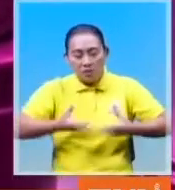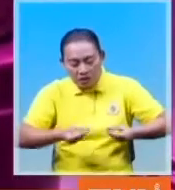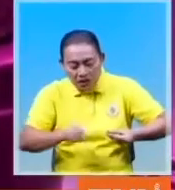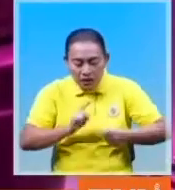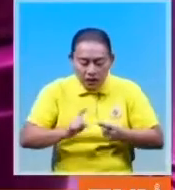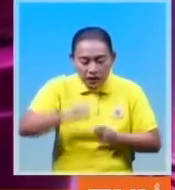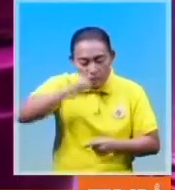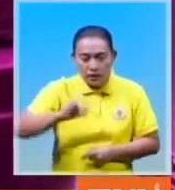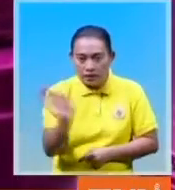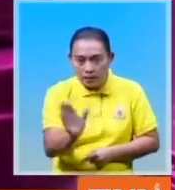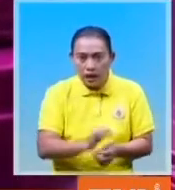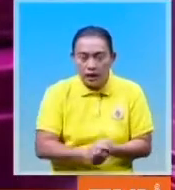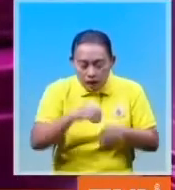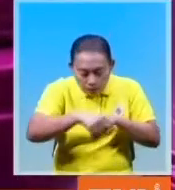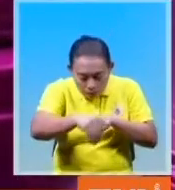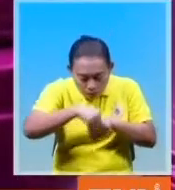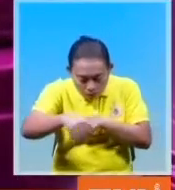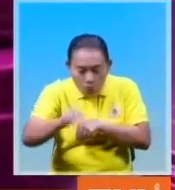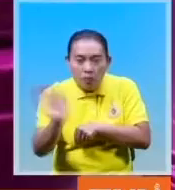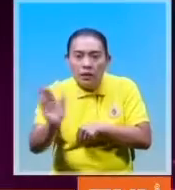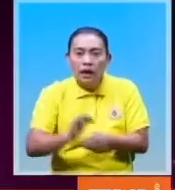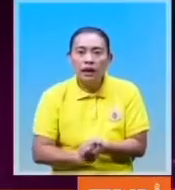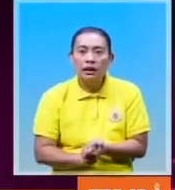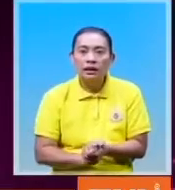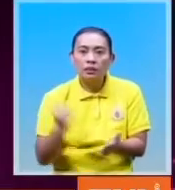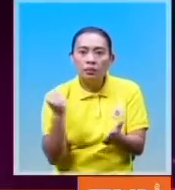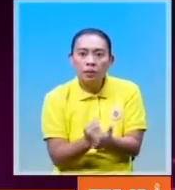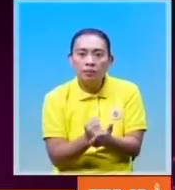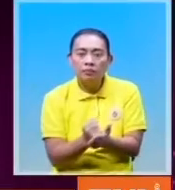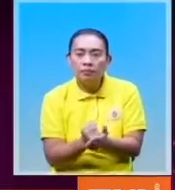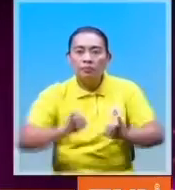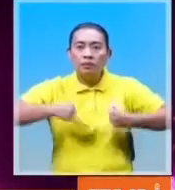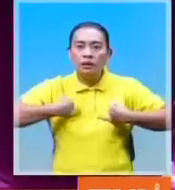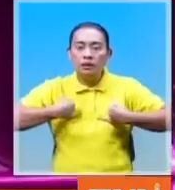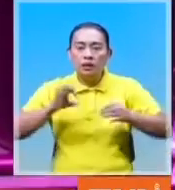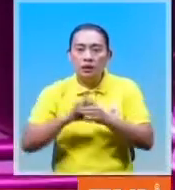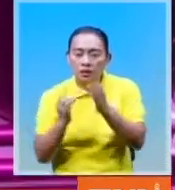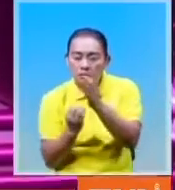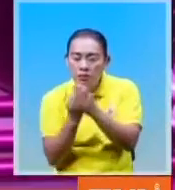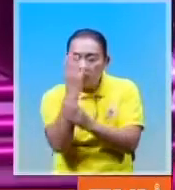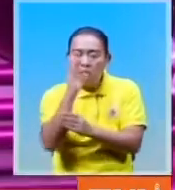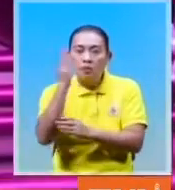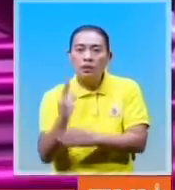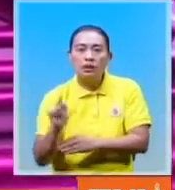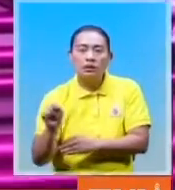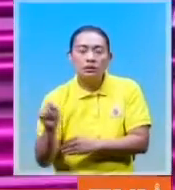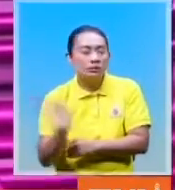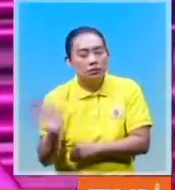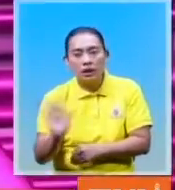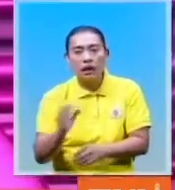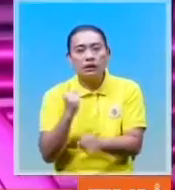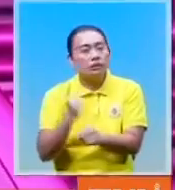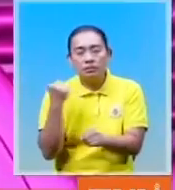เราแล้วก็มาปลูกกัญชาได้หรือว่าจะมาจดสิทธิบัตรในการครอบครองพืชกัญชาในไทยคุณอนุทินยืนยันทำไม่ได้นะ